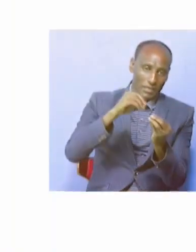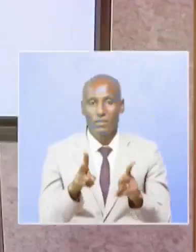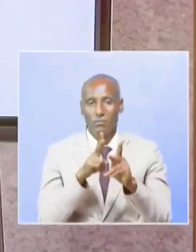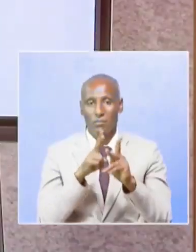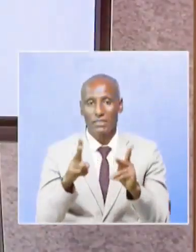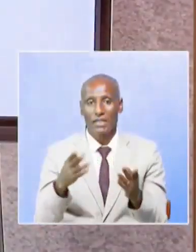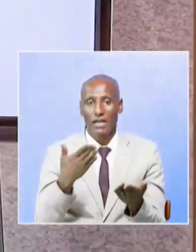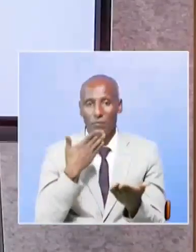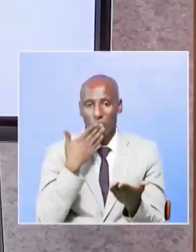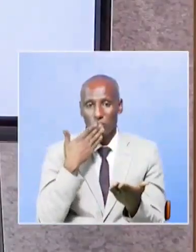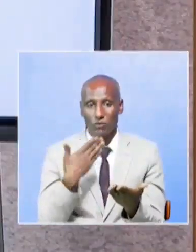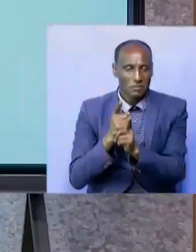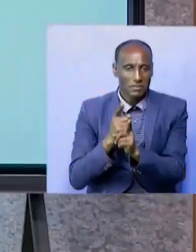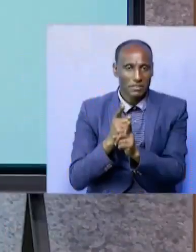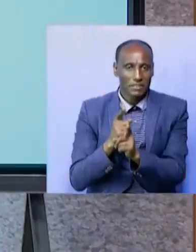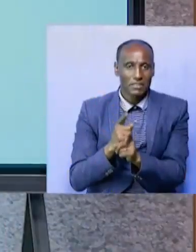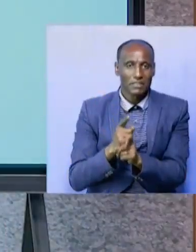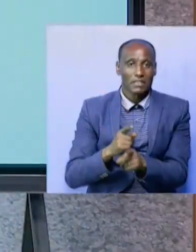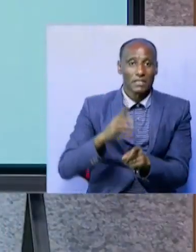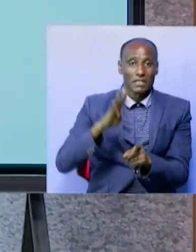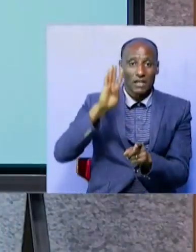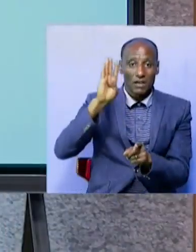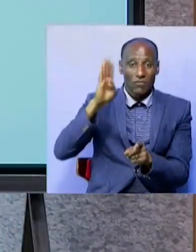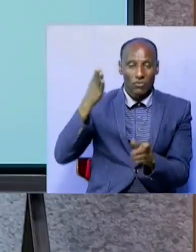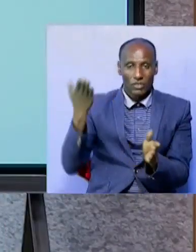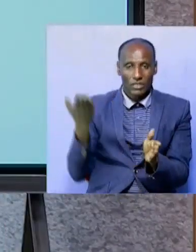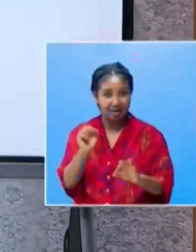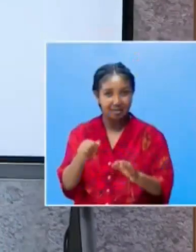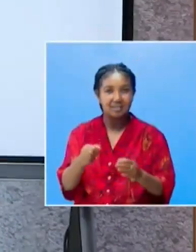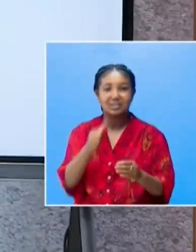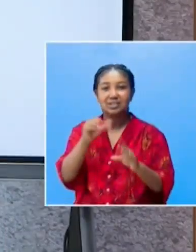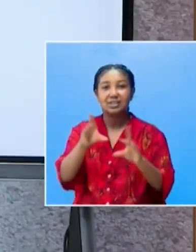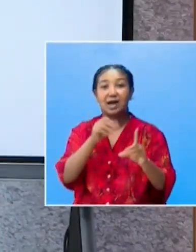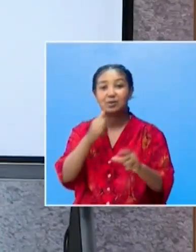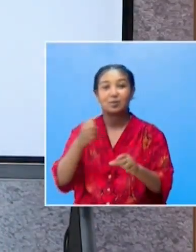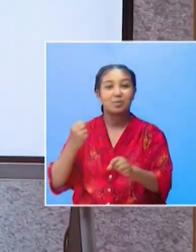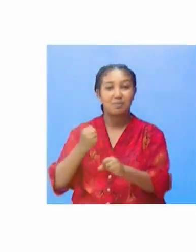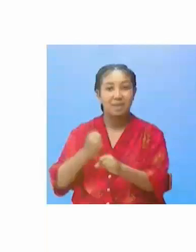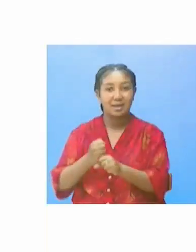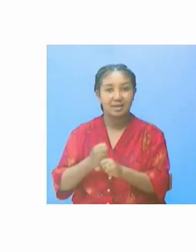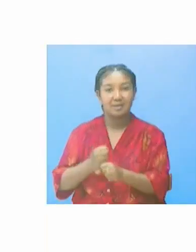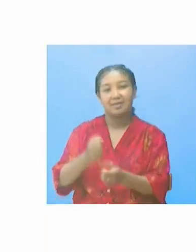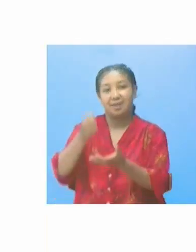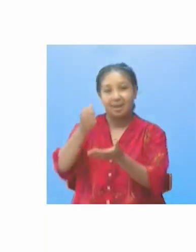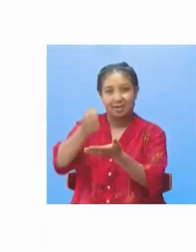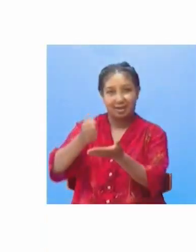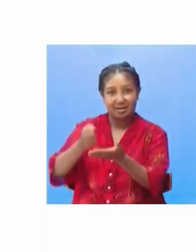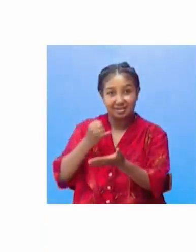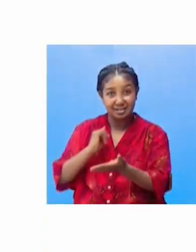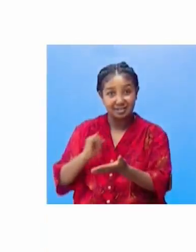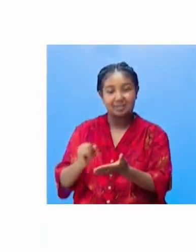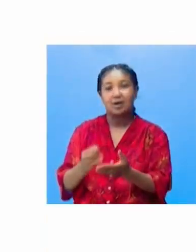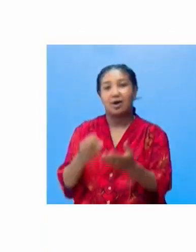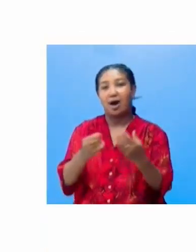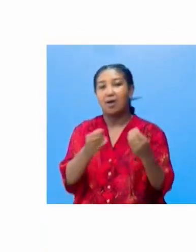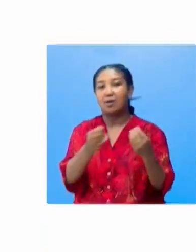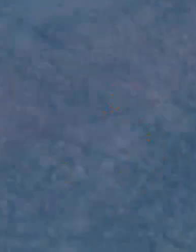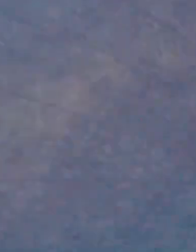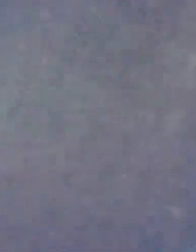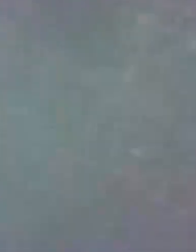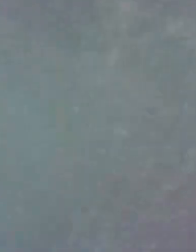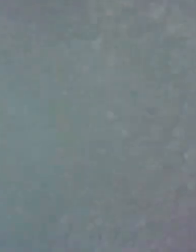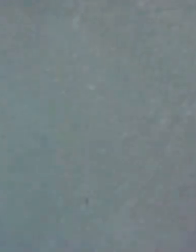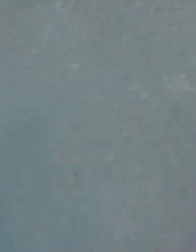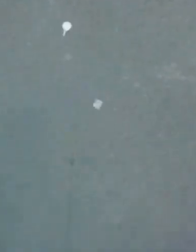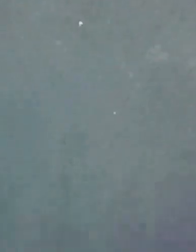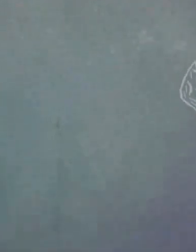የሂሳብ ትምህርትን በአማርኛ በአፋን ኦሮሞና በእንግሊዘኛ ቋንቋዎች እንዲሁም የእንግሊዘኛ ቋንቋ ትምህርትን ከአራተኛ ክፍል እስከ 8ኛ ክፍል